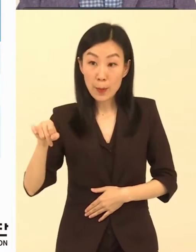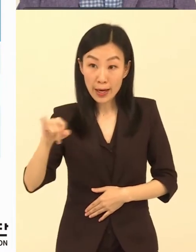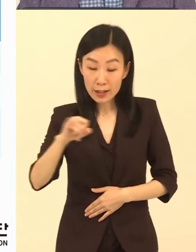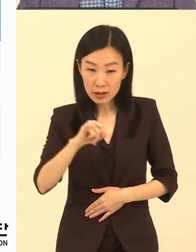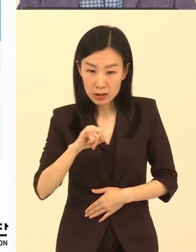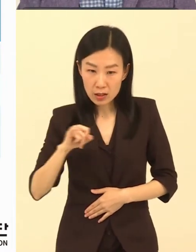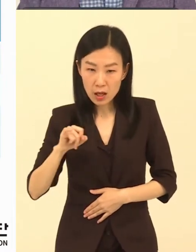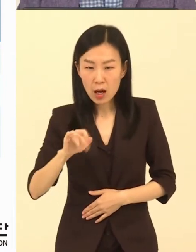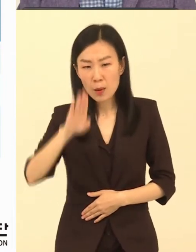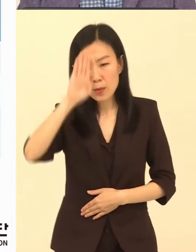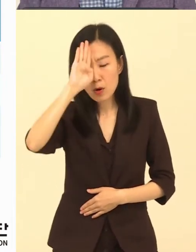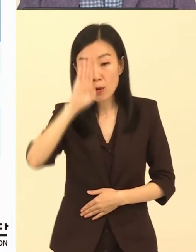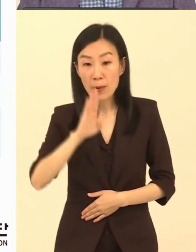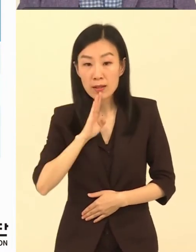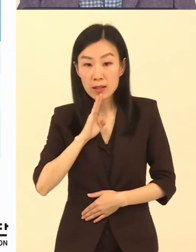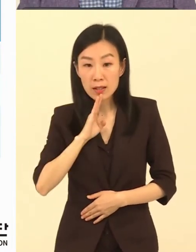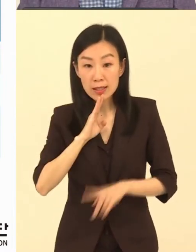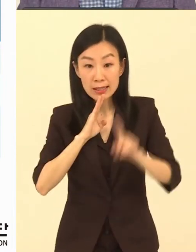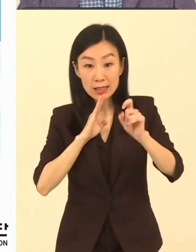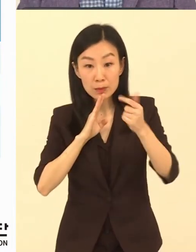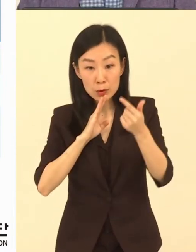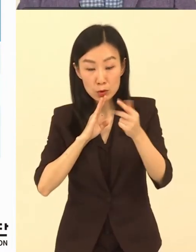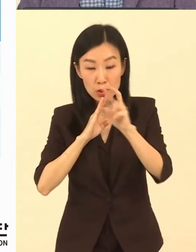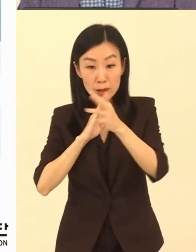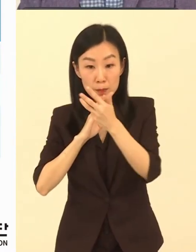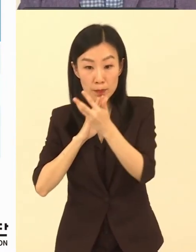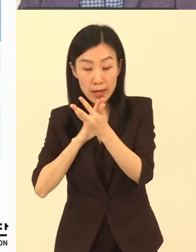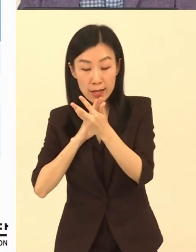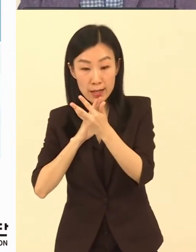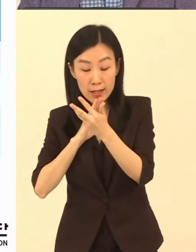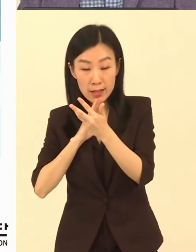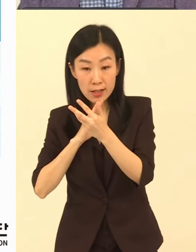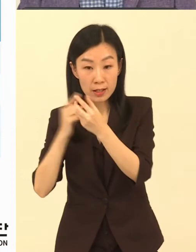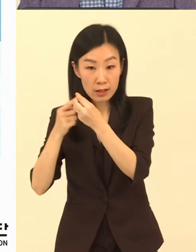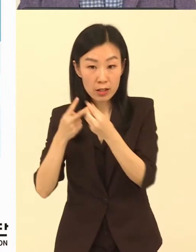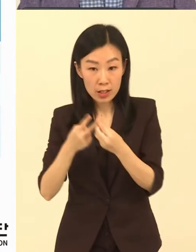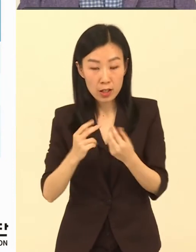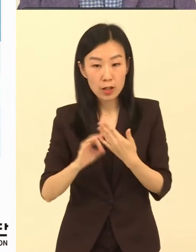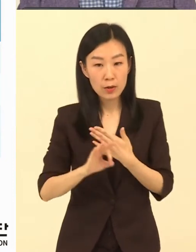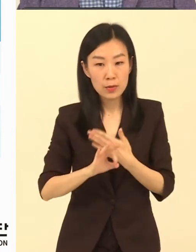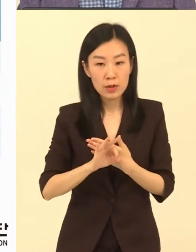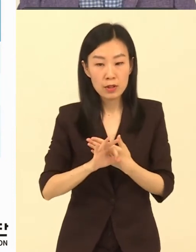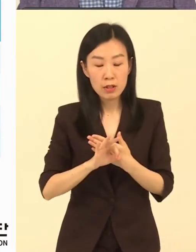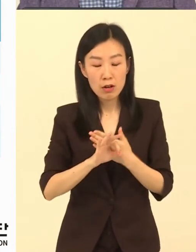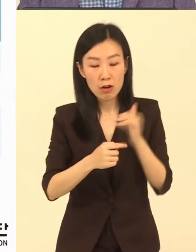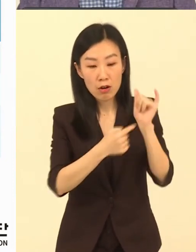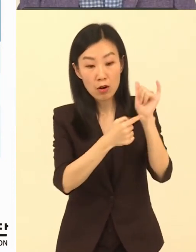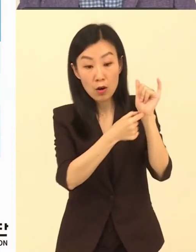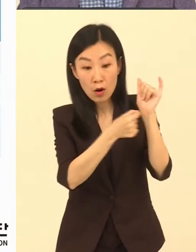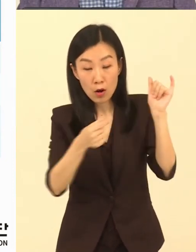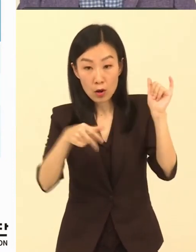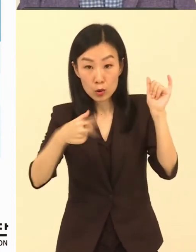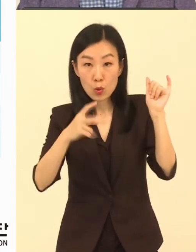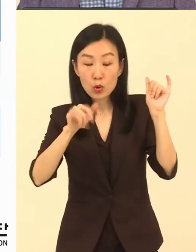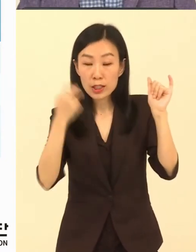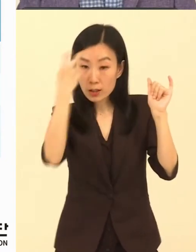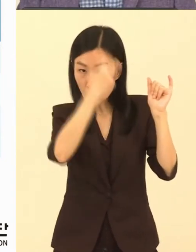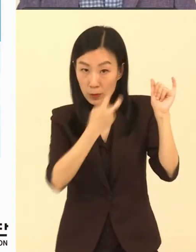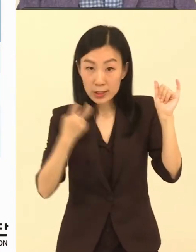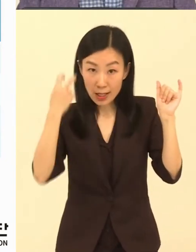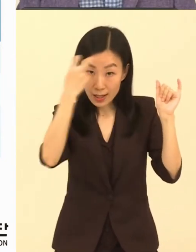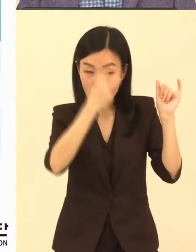고위험군인 16형, 18형이 양성인 경우에는 조직 검사를 시행하는 게 좋습니다.